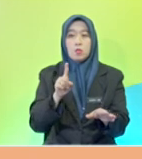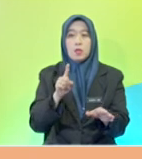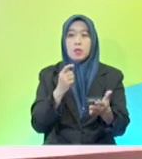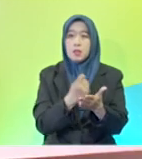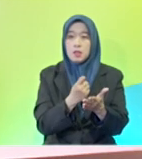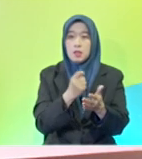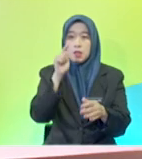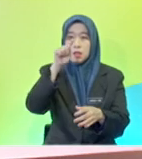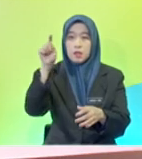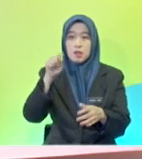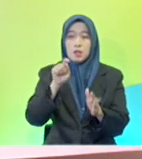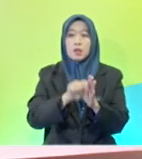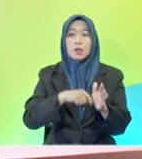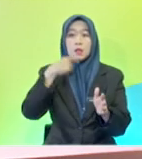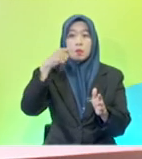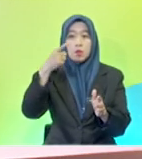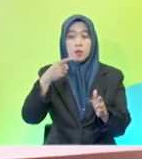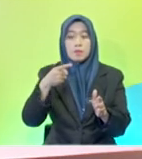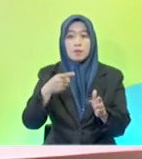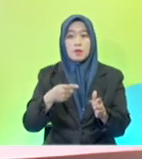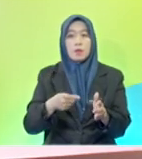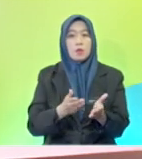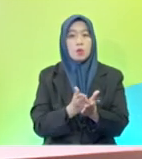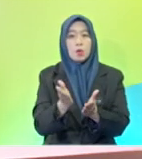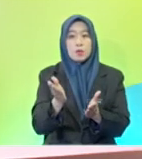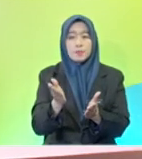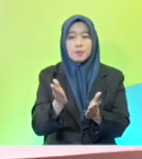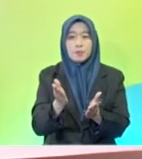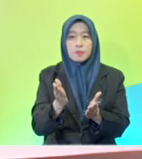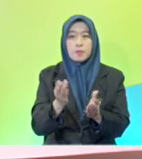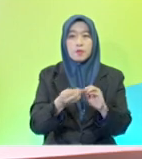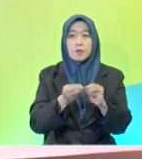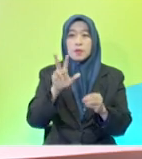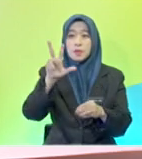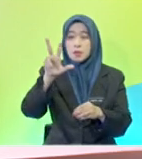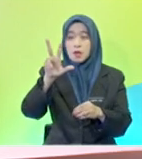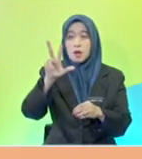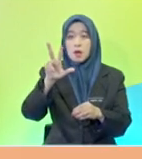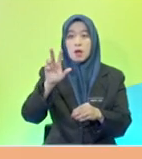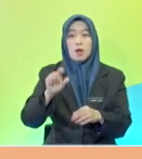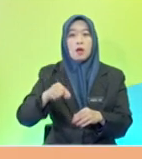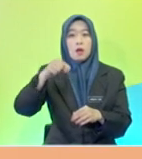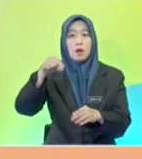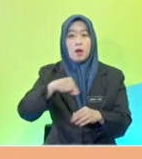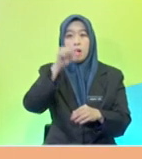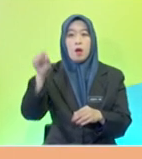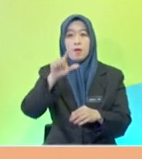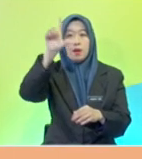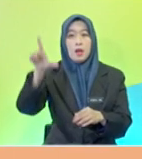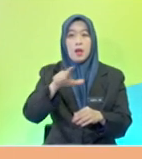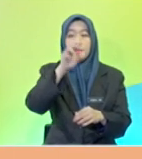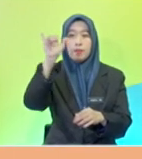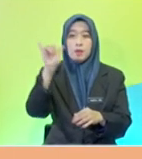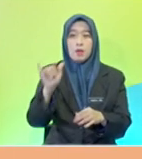tersebut. Kemudian, mari kita lihat apakah tanda wakaf yang ketiga, iaitu Qaf Lam Ya bermaksud